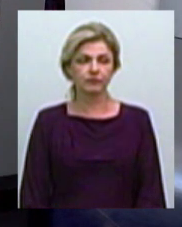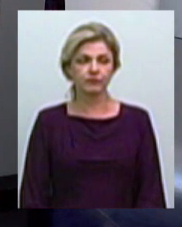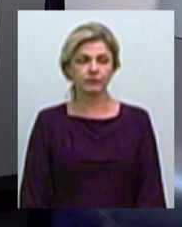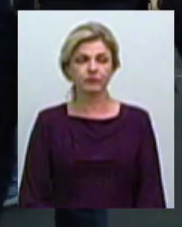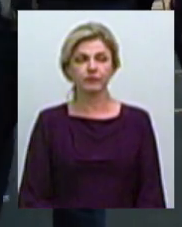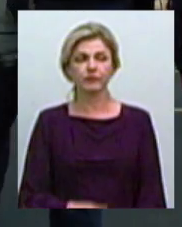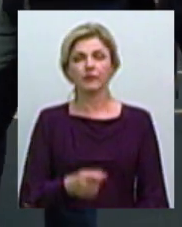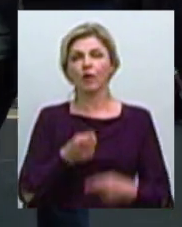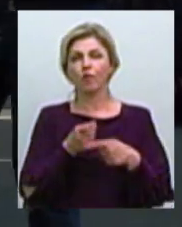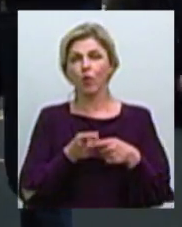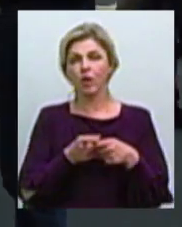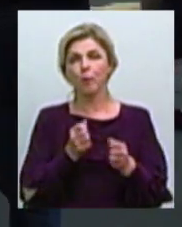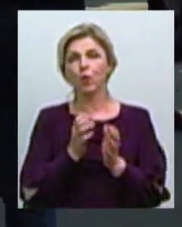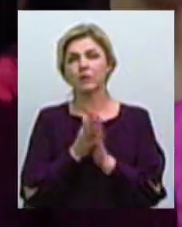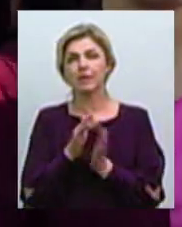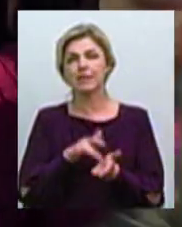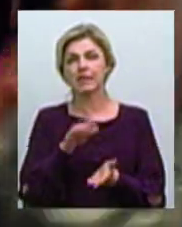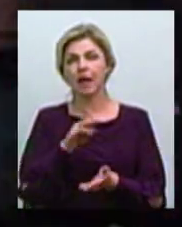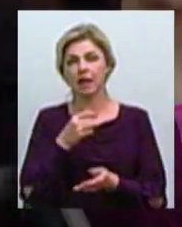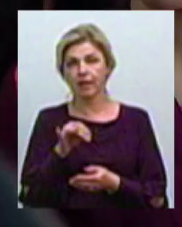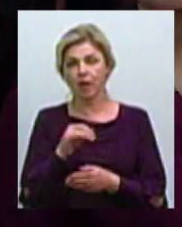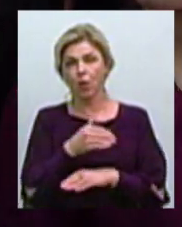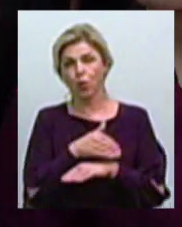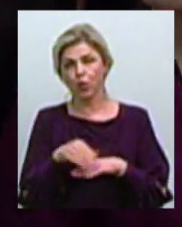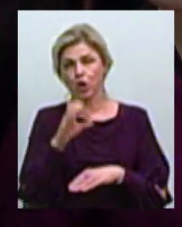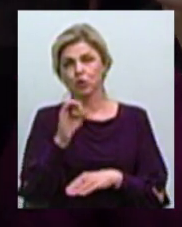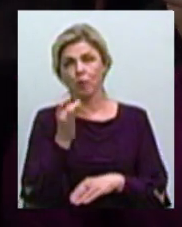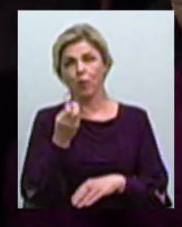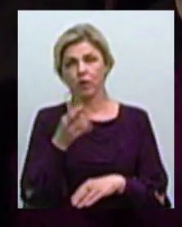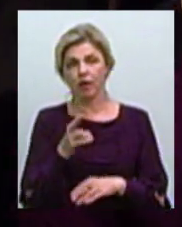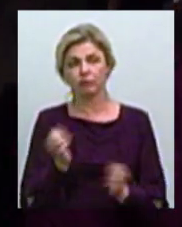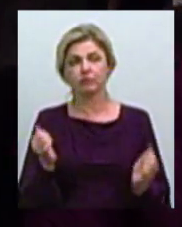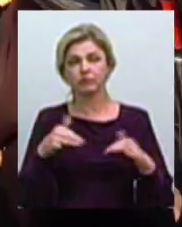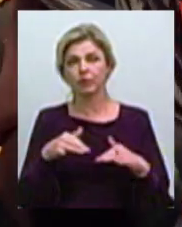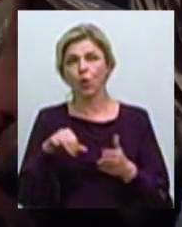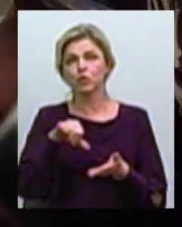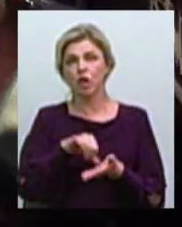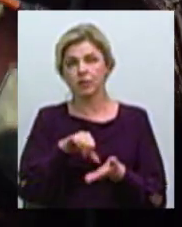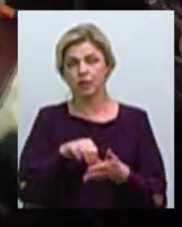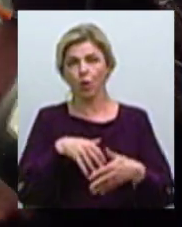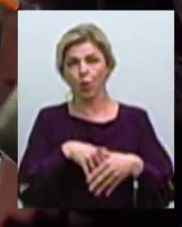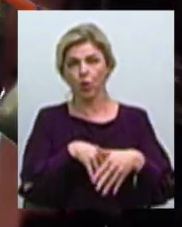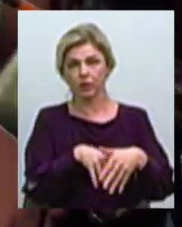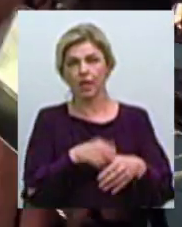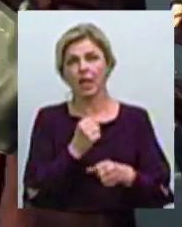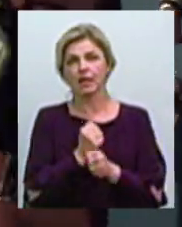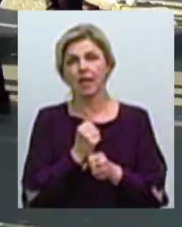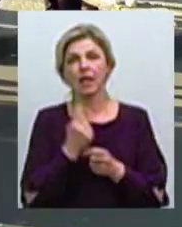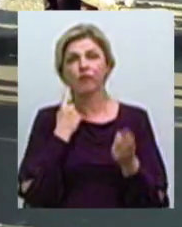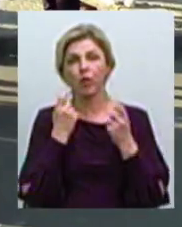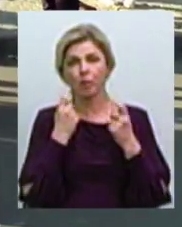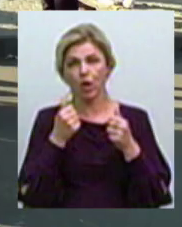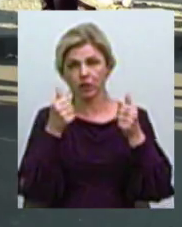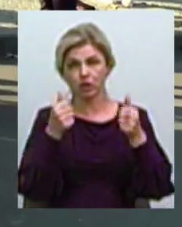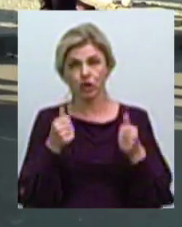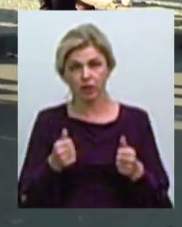Ріг проспекту Центрального та Соборної. Збираються учасники ходи. Організатори встановлюють інформаційні щити, збирають намети.